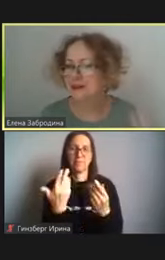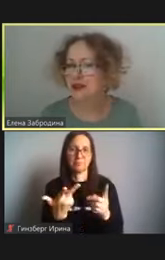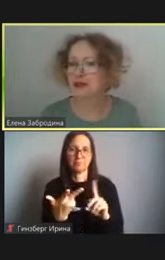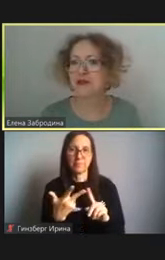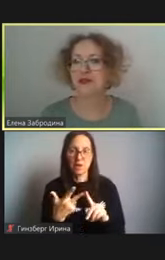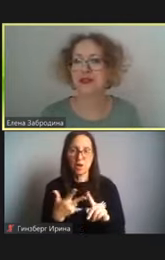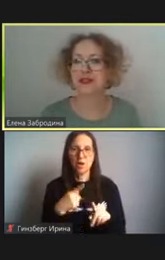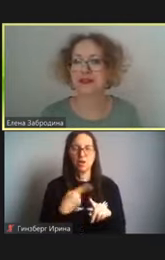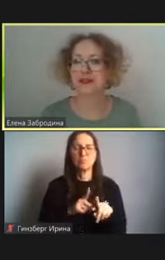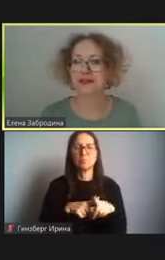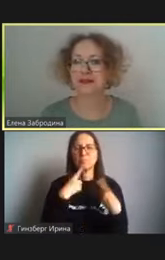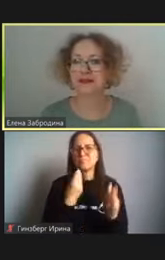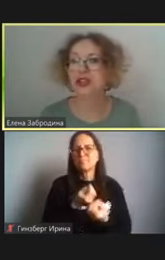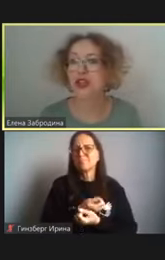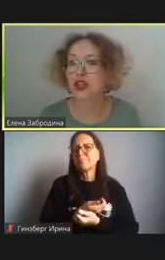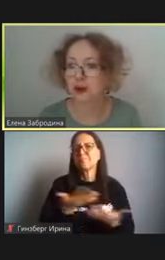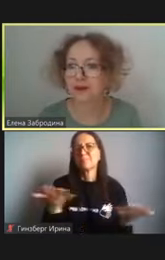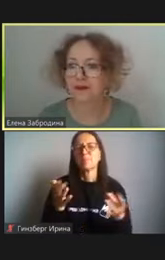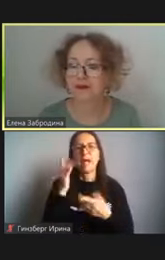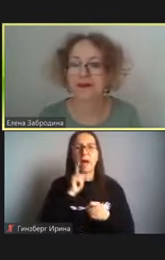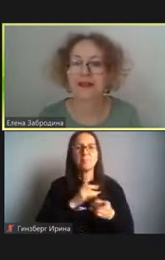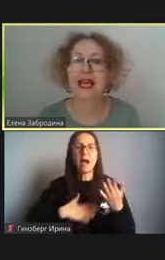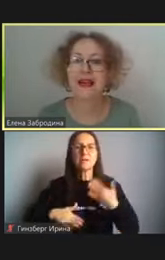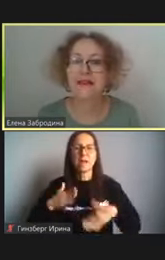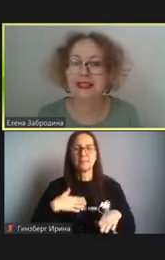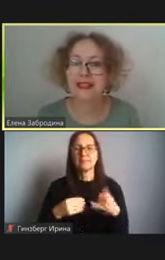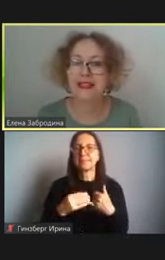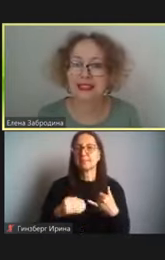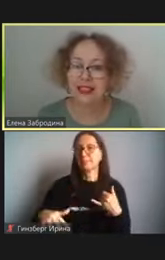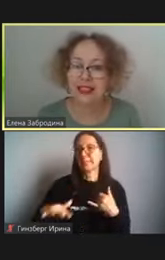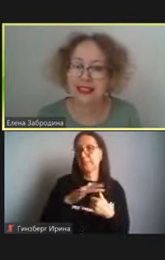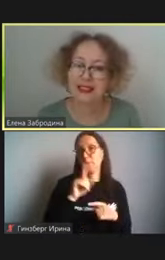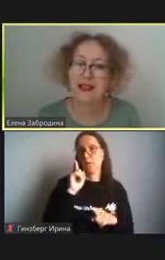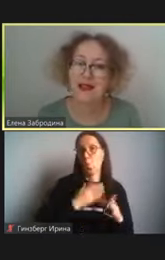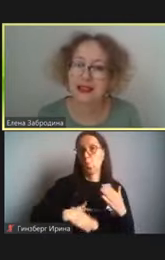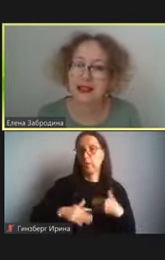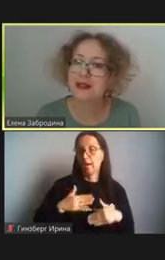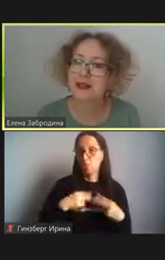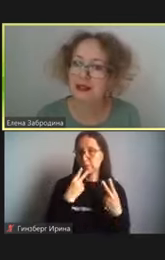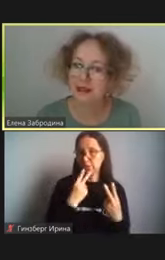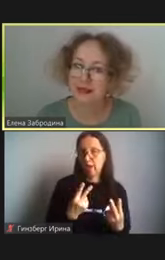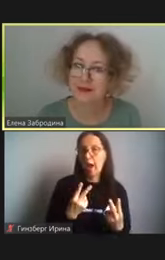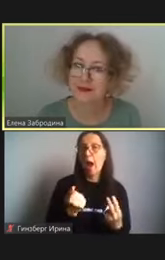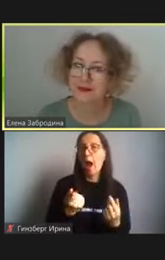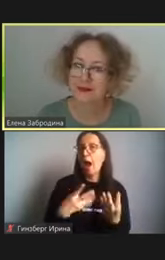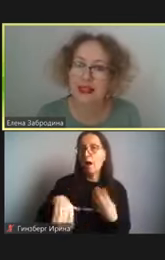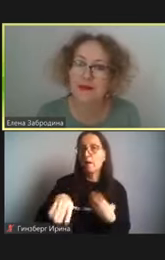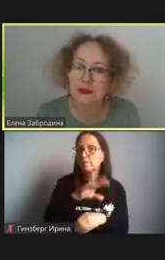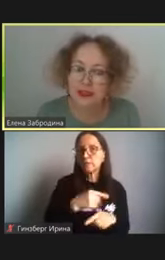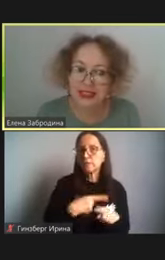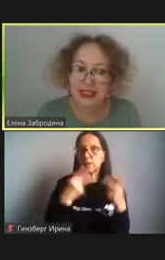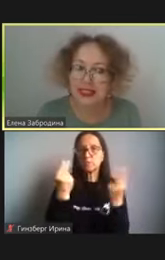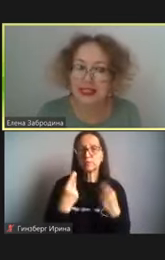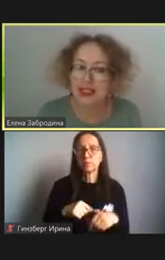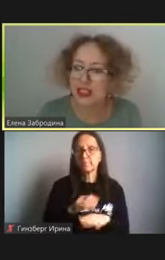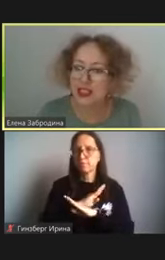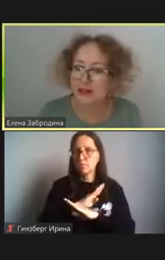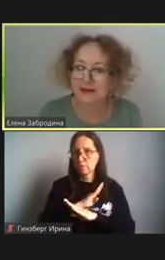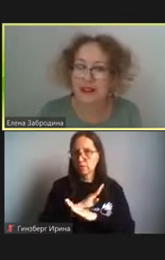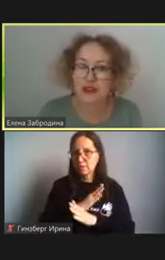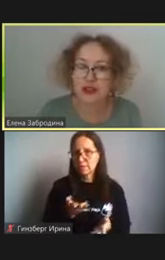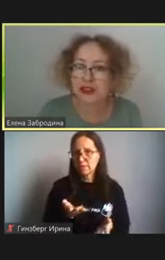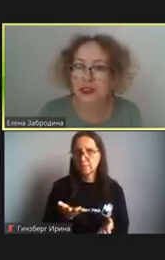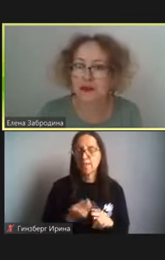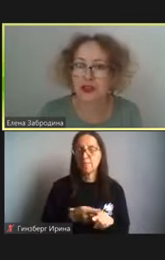радость земных удовольствий. Но ведь здесь все мертвы. Вот вся эта